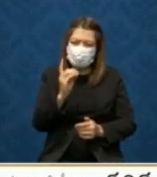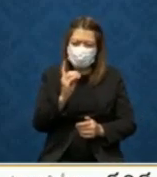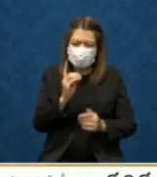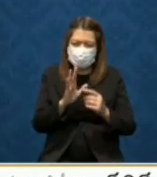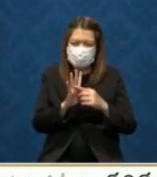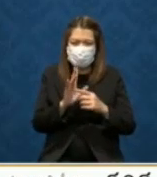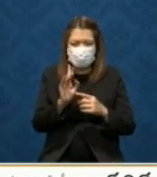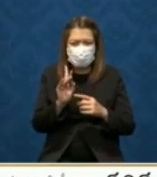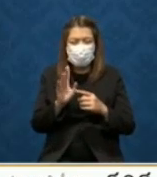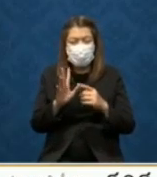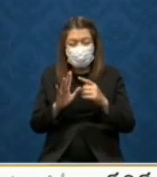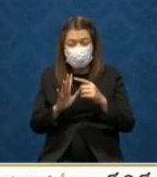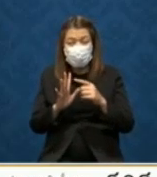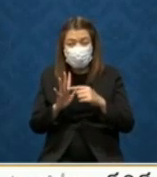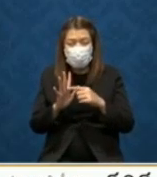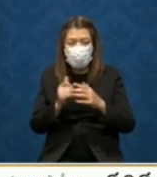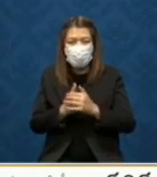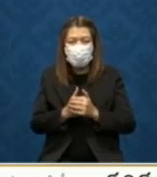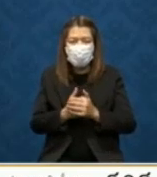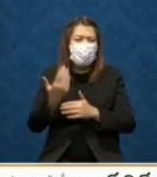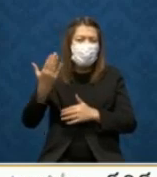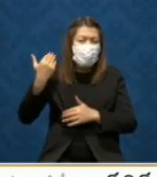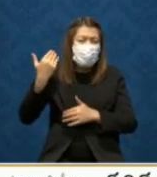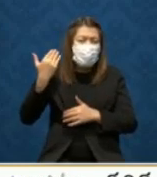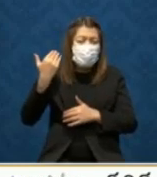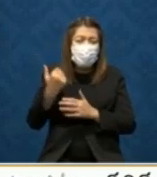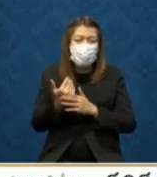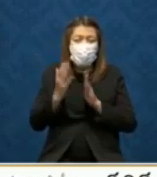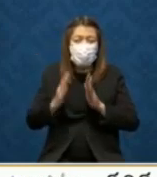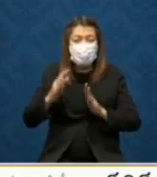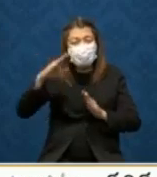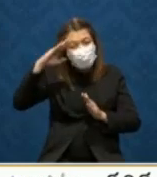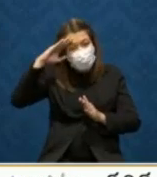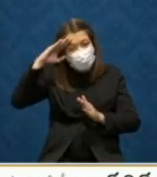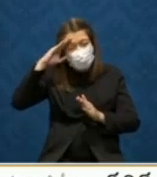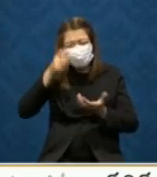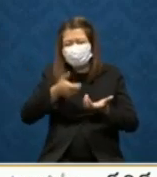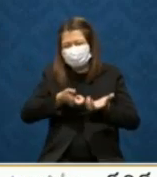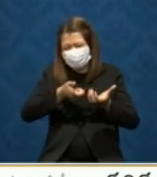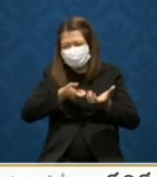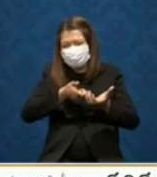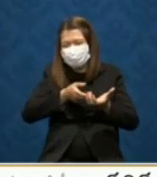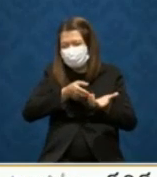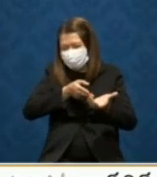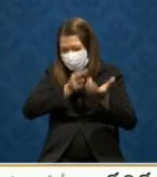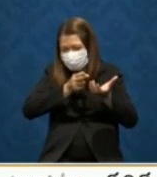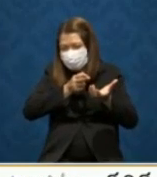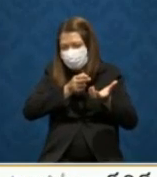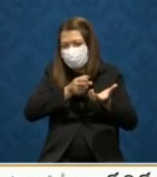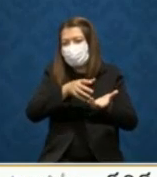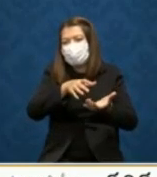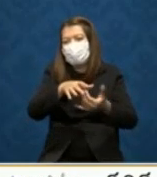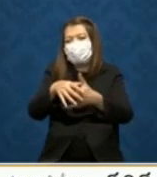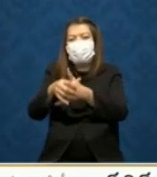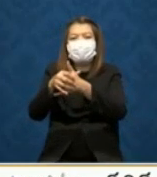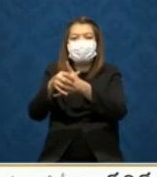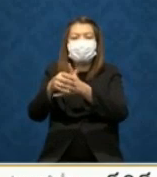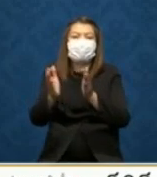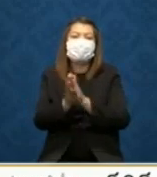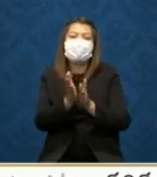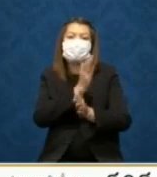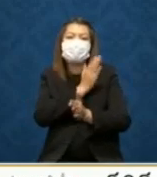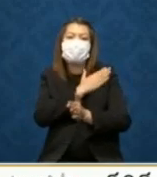เมื่อไม่กี่วันที่ผ่านมาเเนี่ยยมีเจ้าหน้าที่ทหารอาวุธครบมือเอาเจ้าอาวาสไป